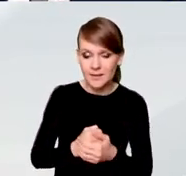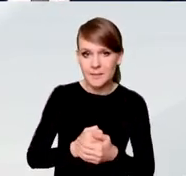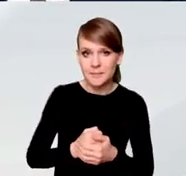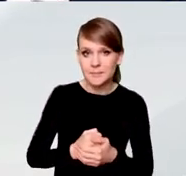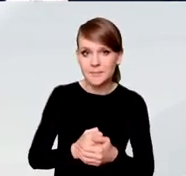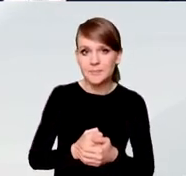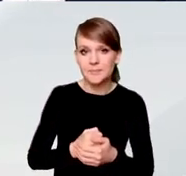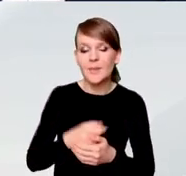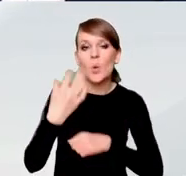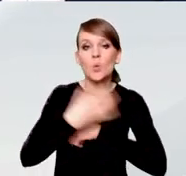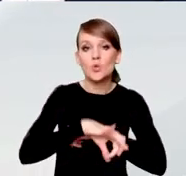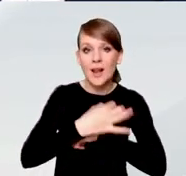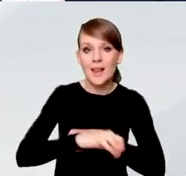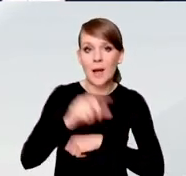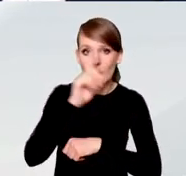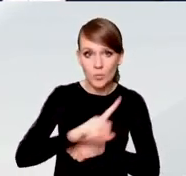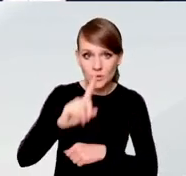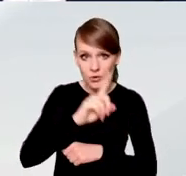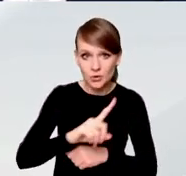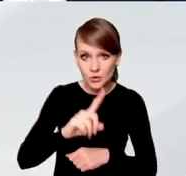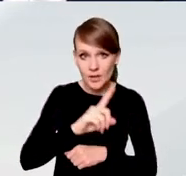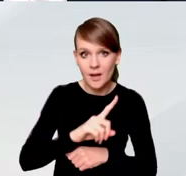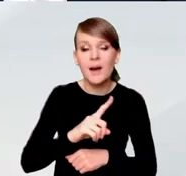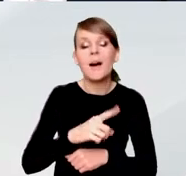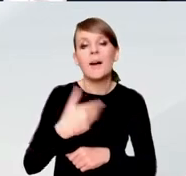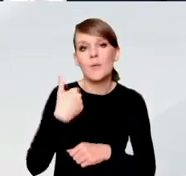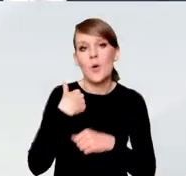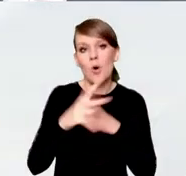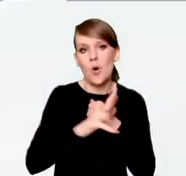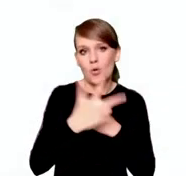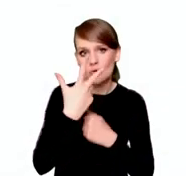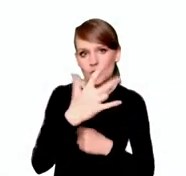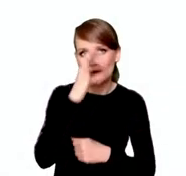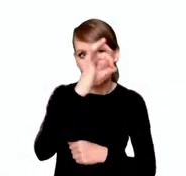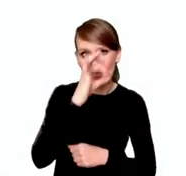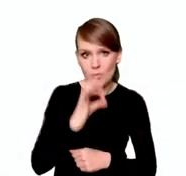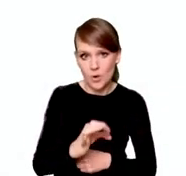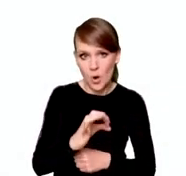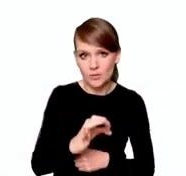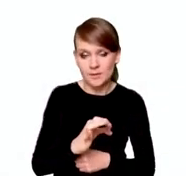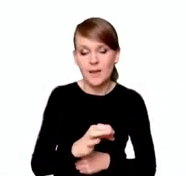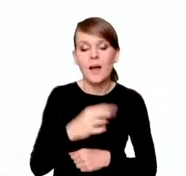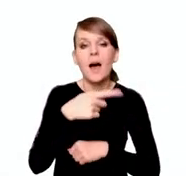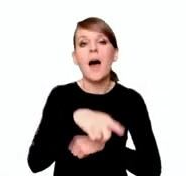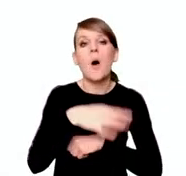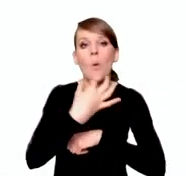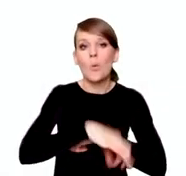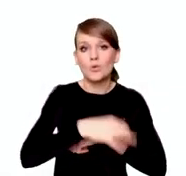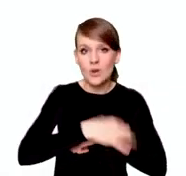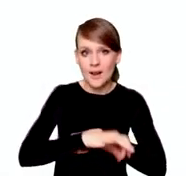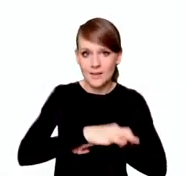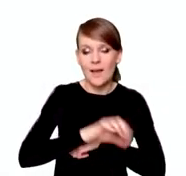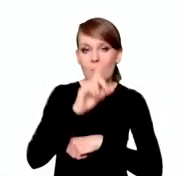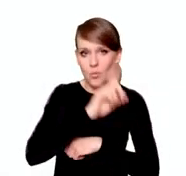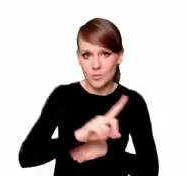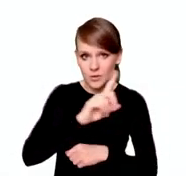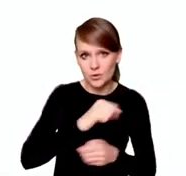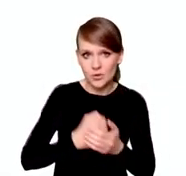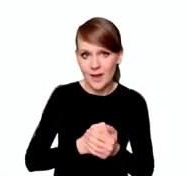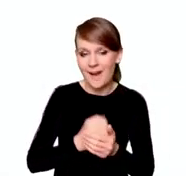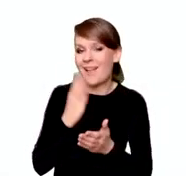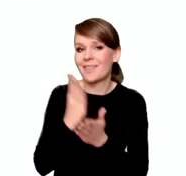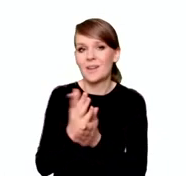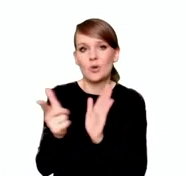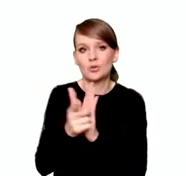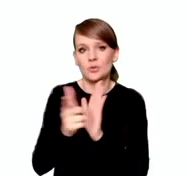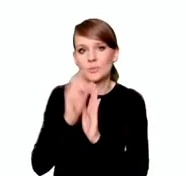uczelni publicznych, mieliśmy w próbie 83% respondentów z uczelni publicznych, a tylko